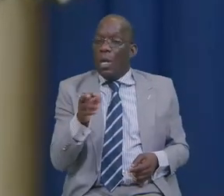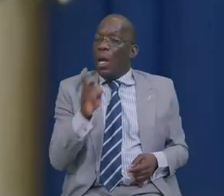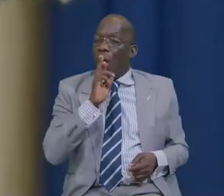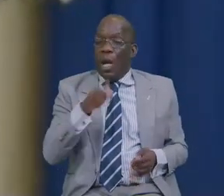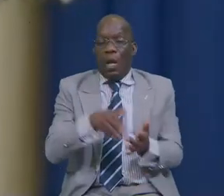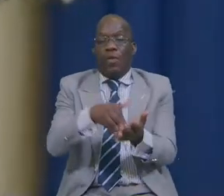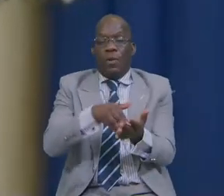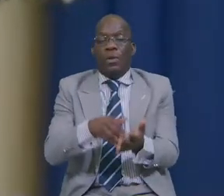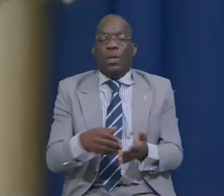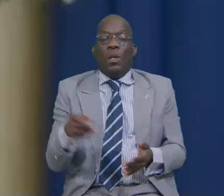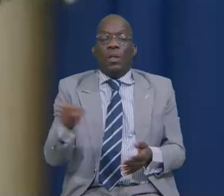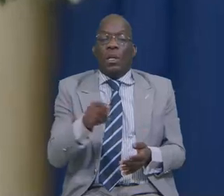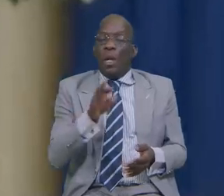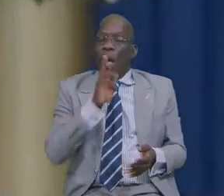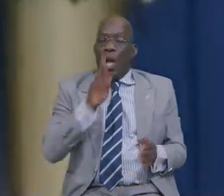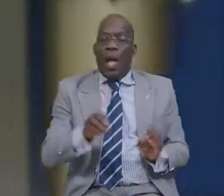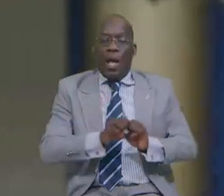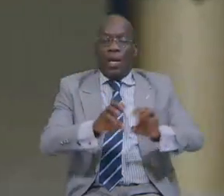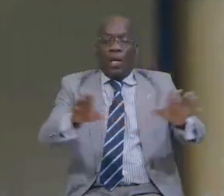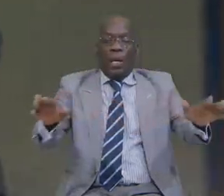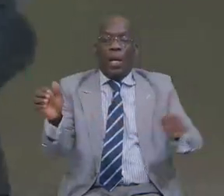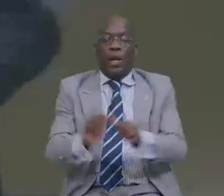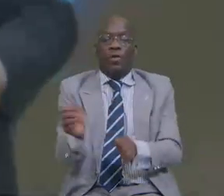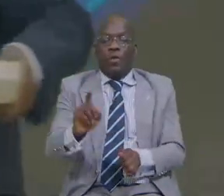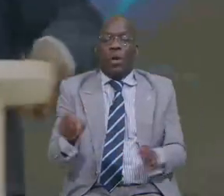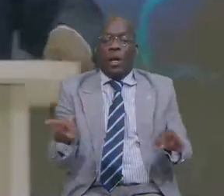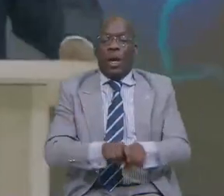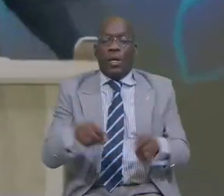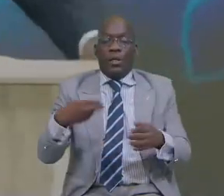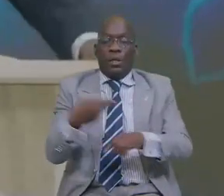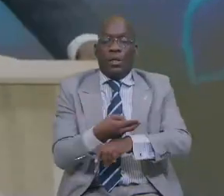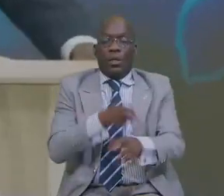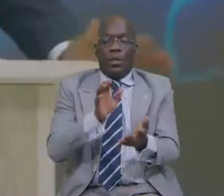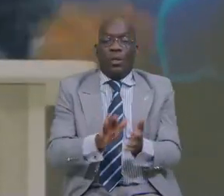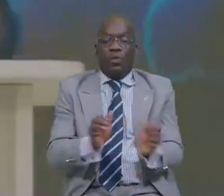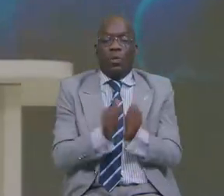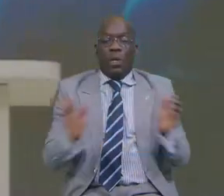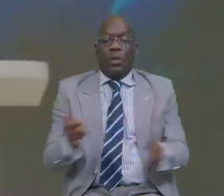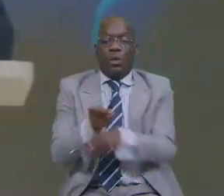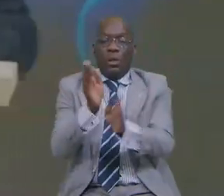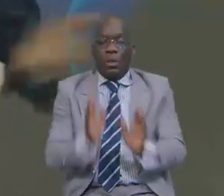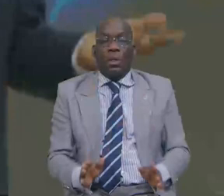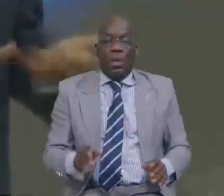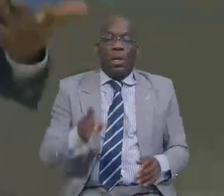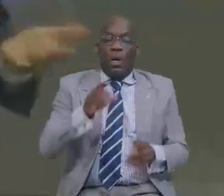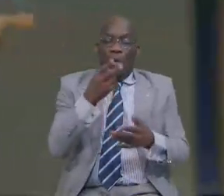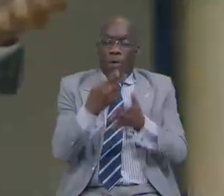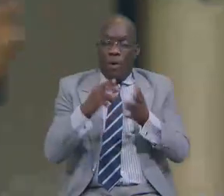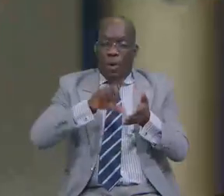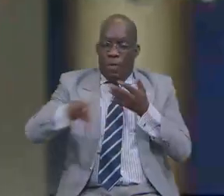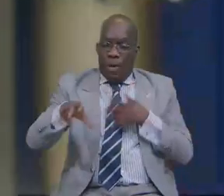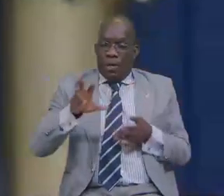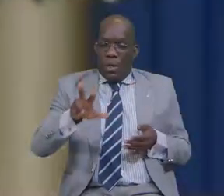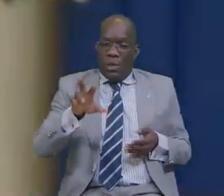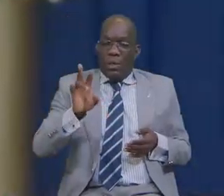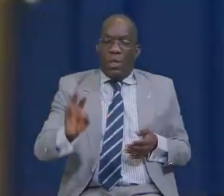étaient languissants, comme des brebis qui n'ont point de berger. Verset 37. Verset